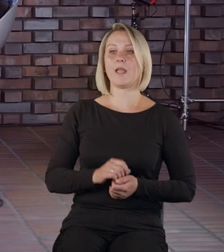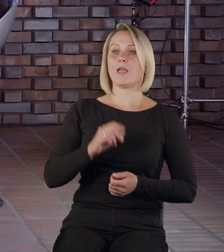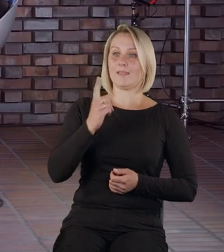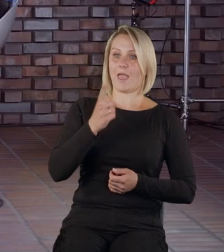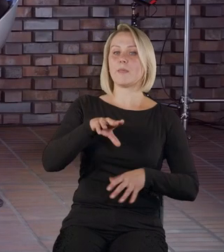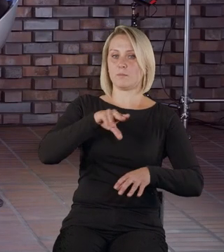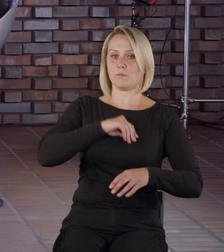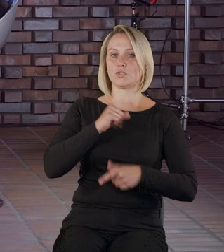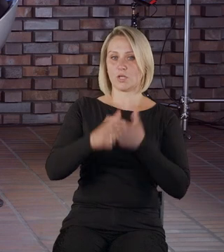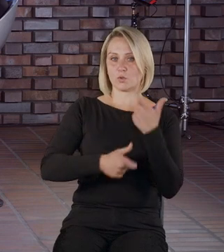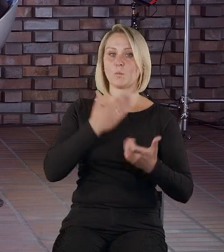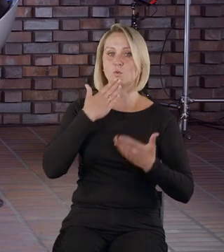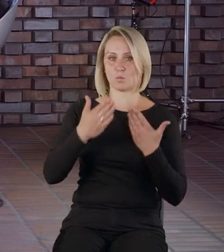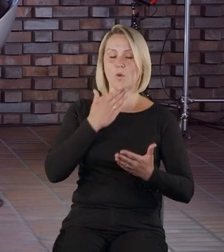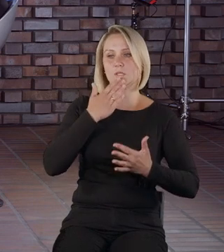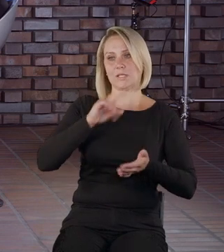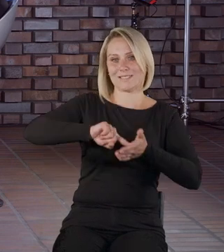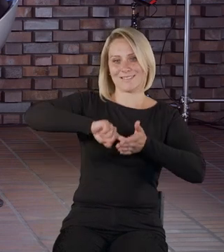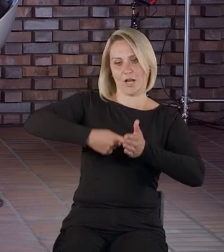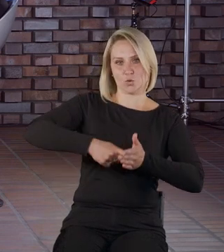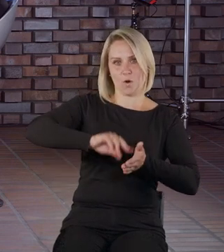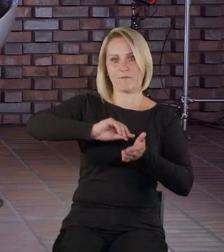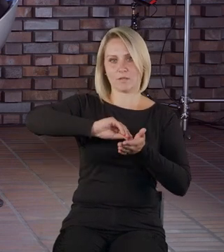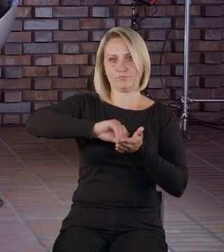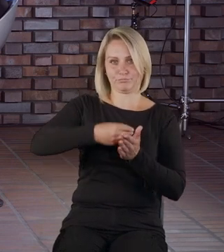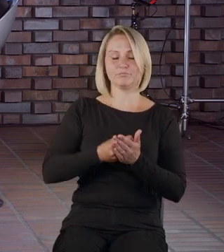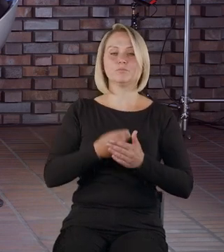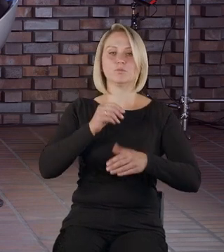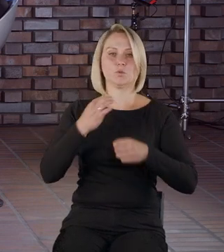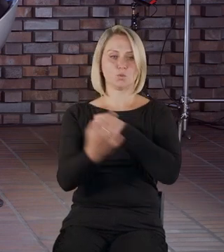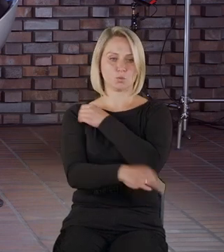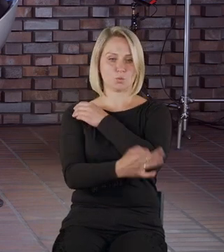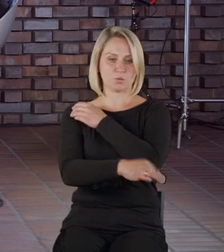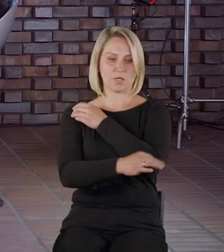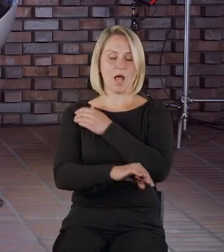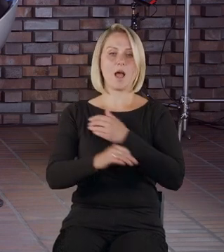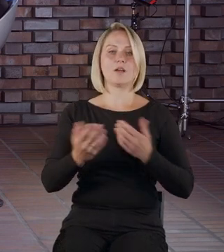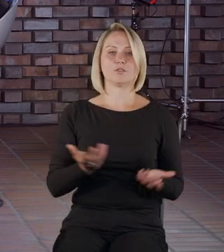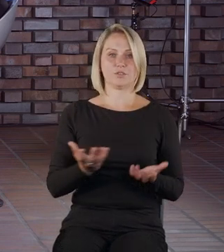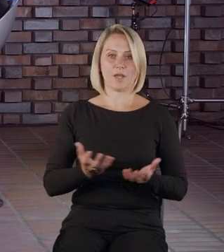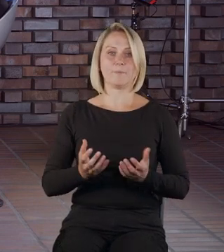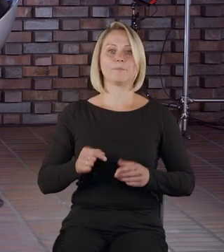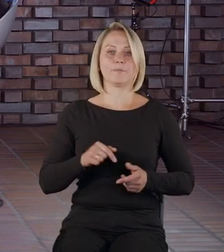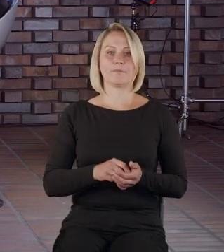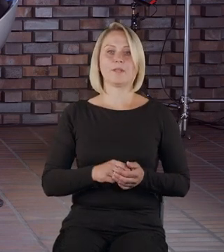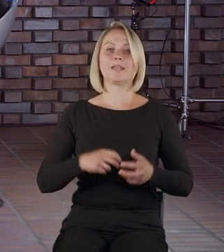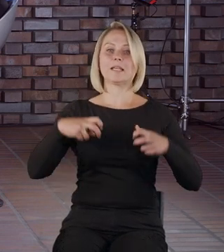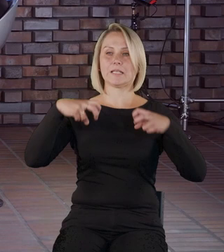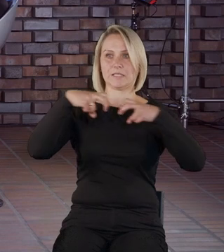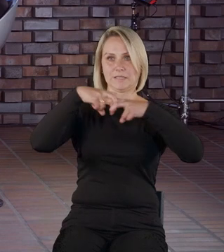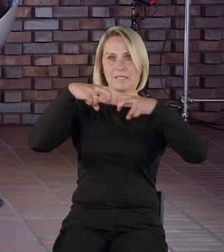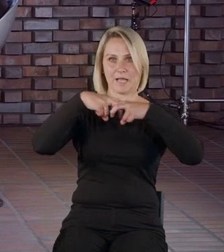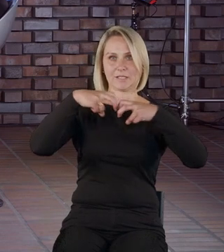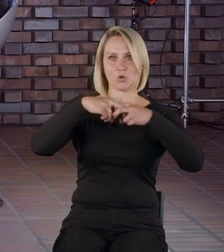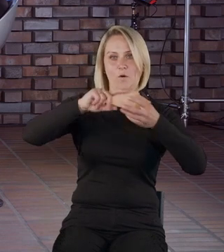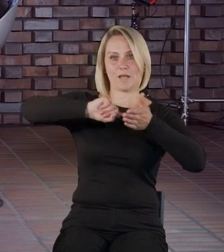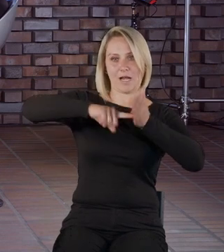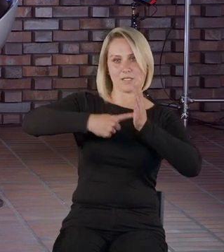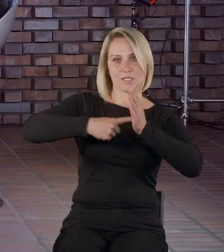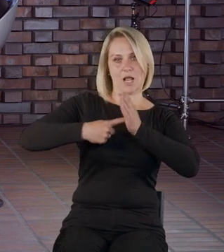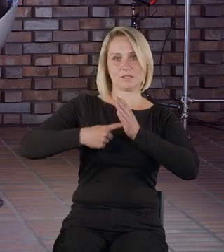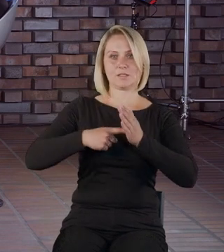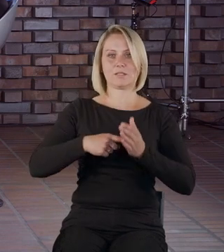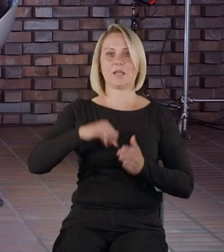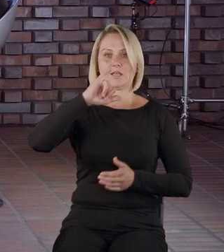aby zarejestrować się na studia, jest użycie systemu internetowej rejestracji kandydatów,